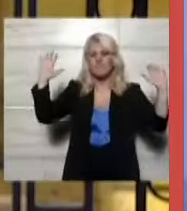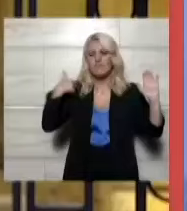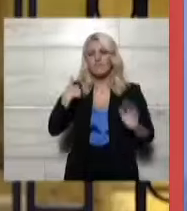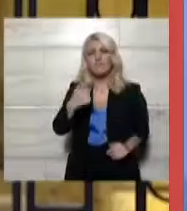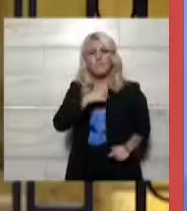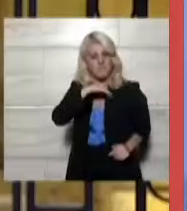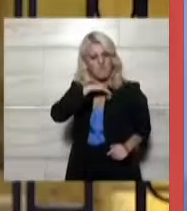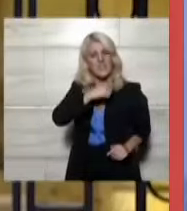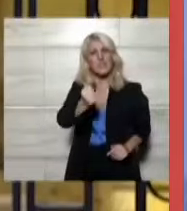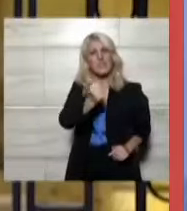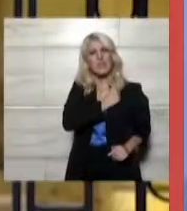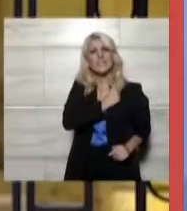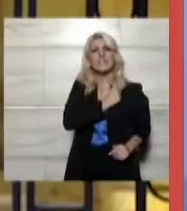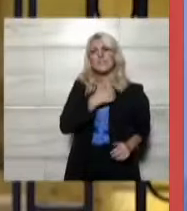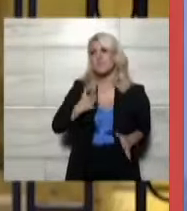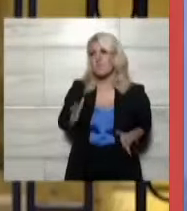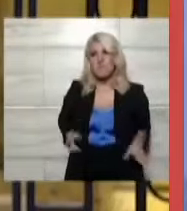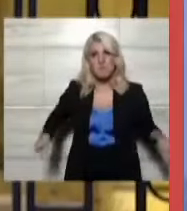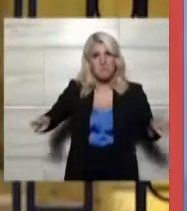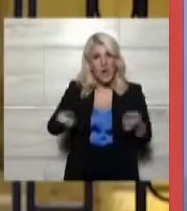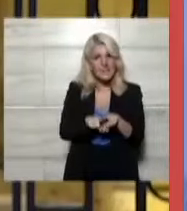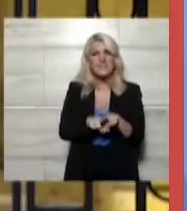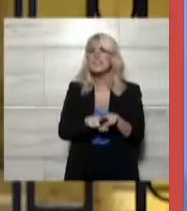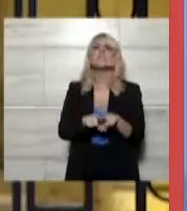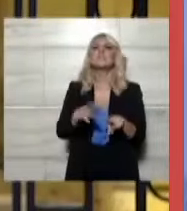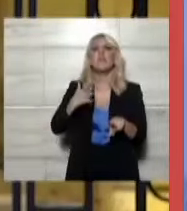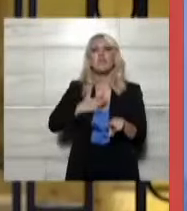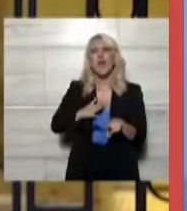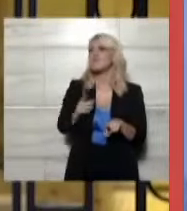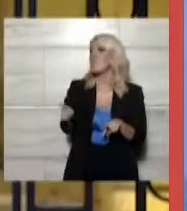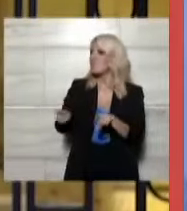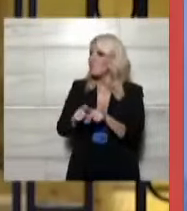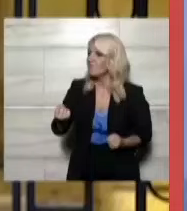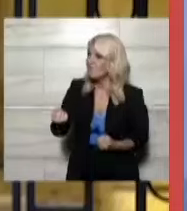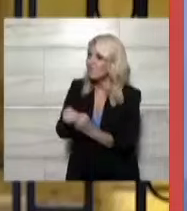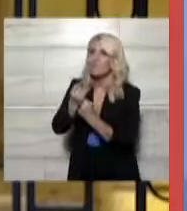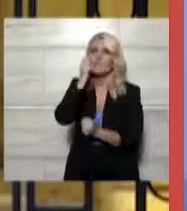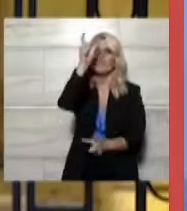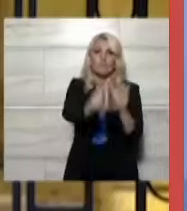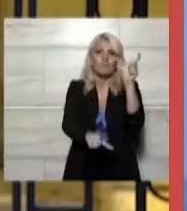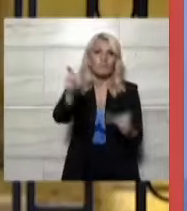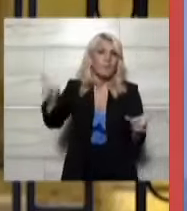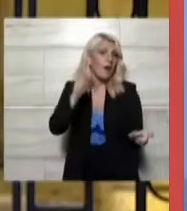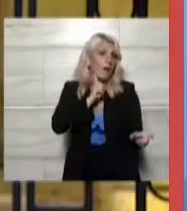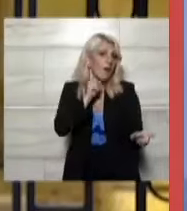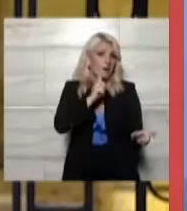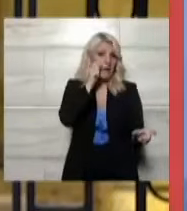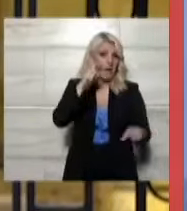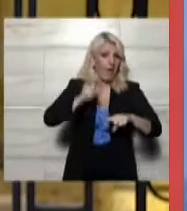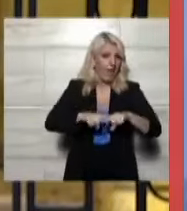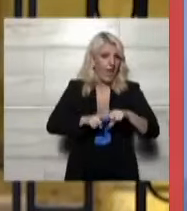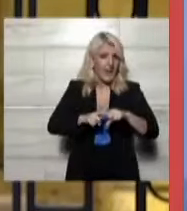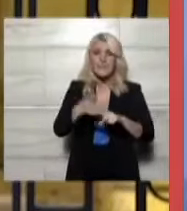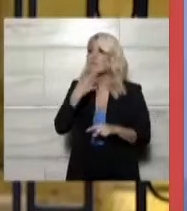12 χρόνια από την κυβέρνηση. Υπάρχει όμως μια ειδοποιώς διαφορά. Αυτή τη σε σχέση με το ΠΑΣΟΚ, πάντοτε. Και σε σχέση με το παρελθόν. Γιατί, ας πούμε,